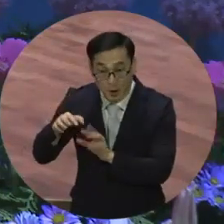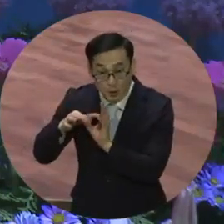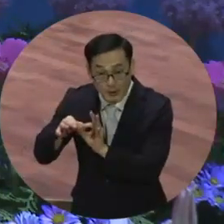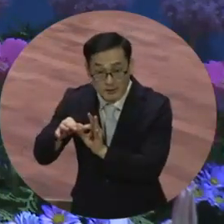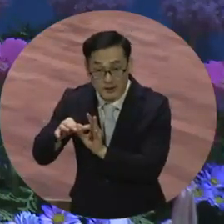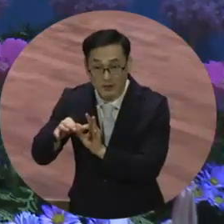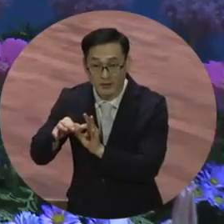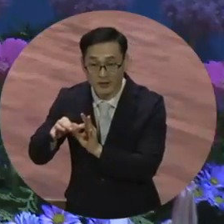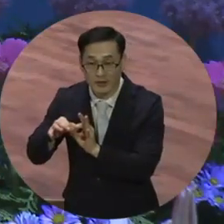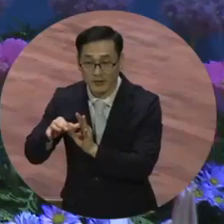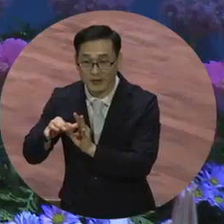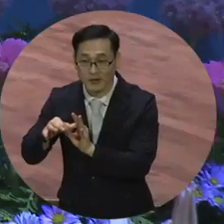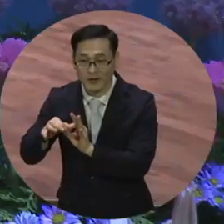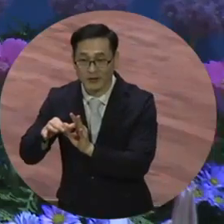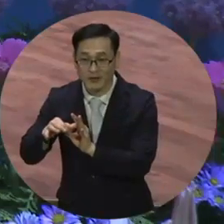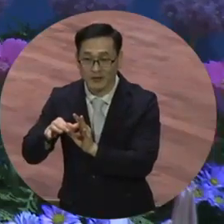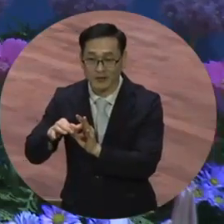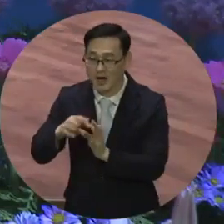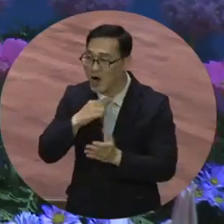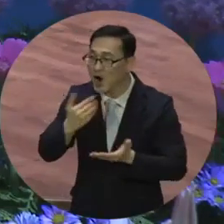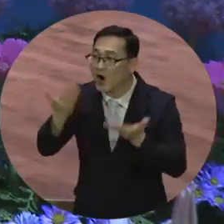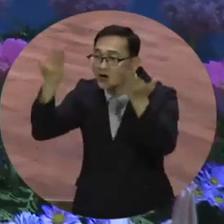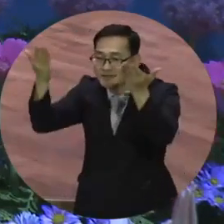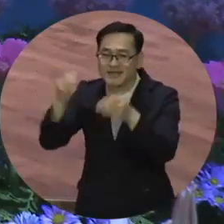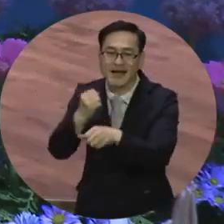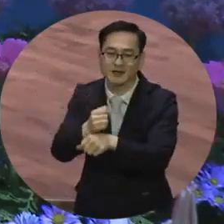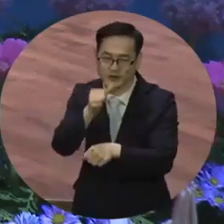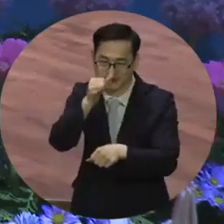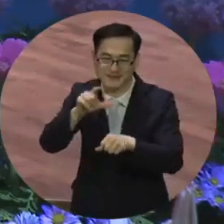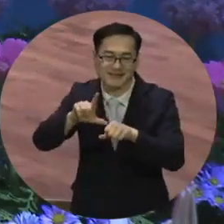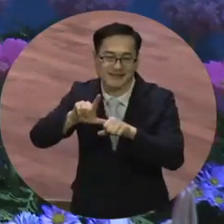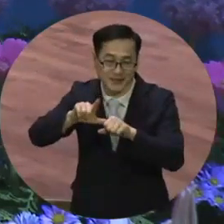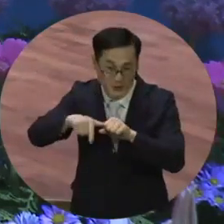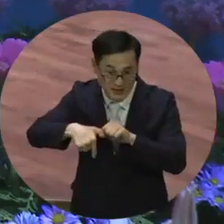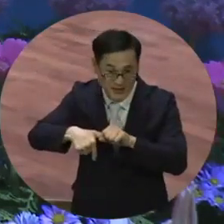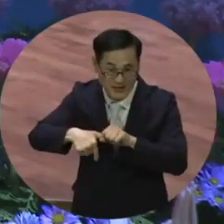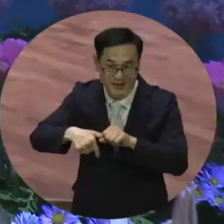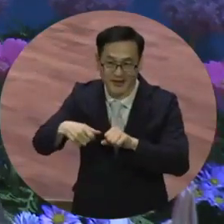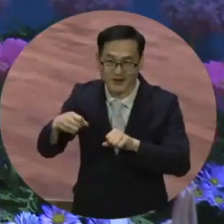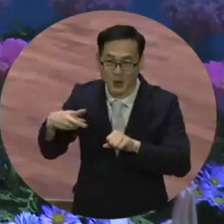평생 인생 작품, 헌신 작품이 나오는 평생 간증이